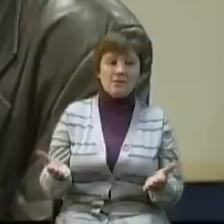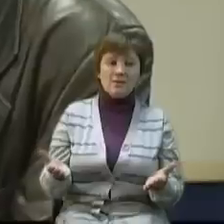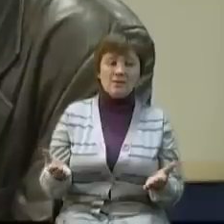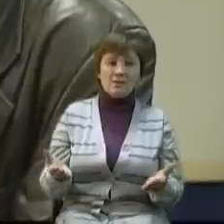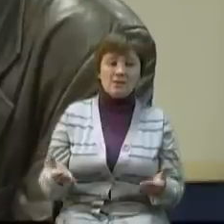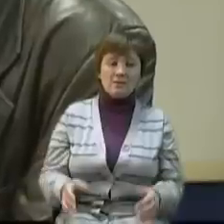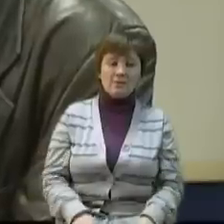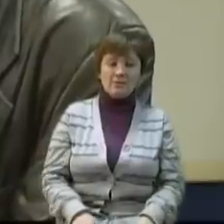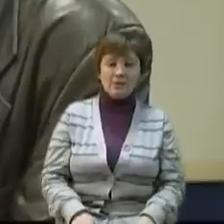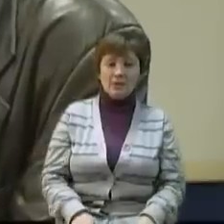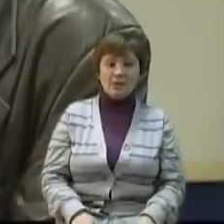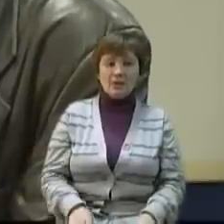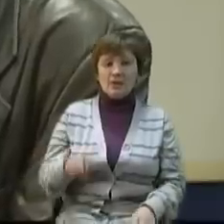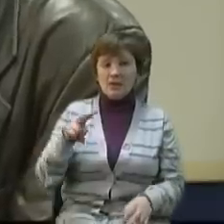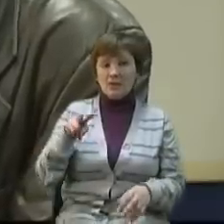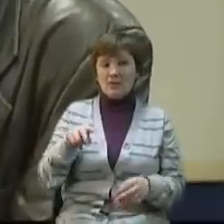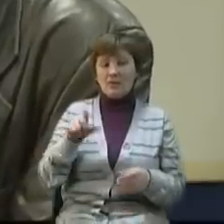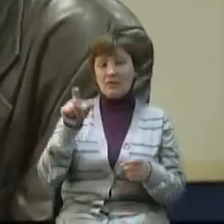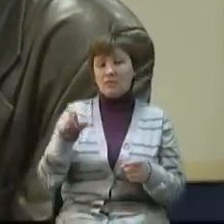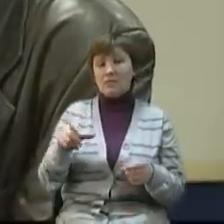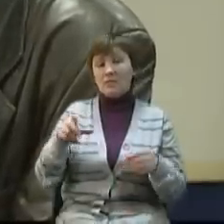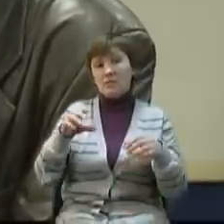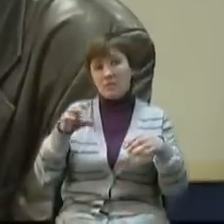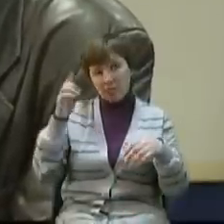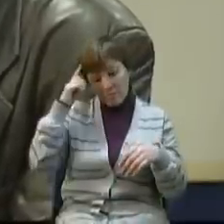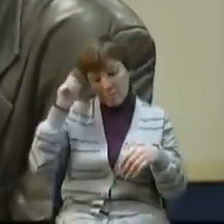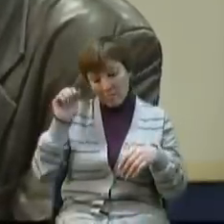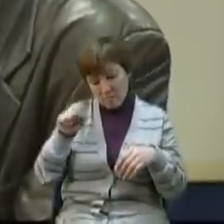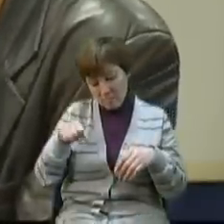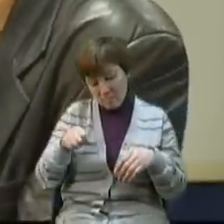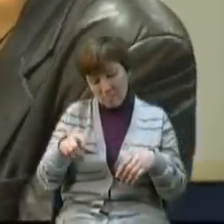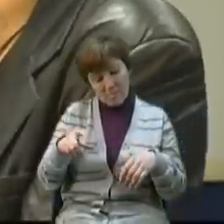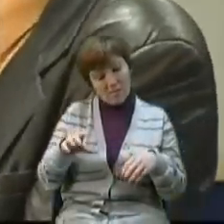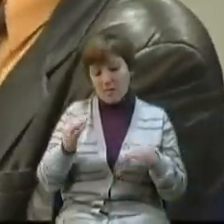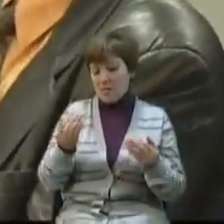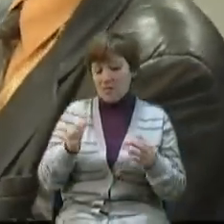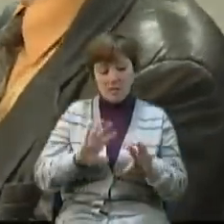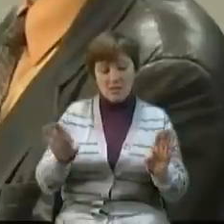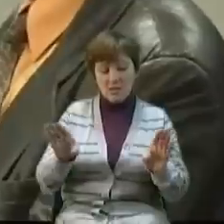И вы знаете, люди опускают головы и говорят, ну сейчас не так.